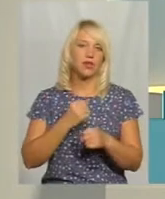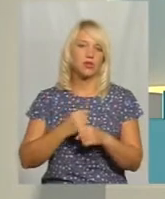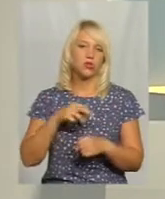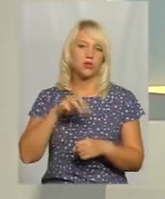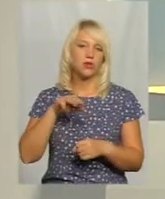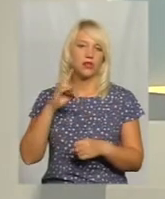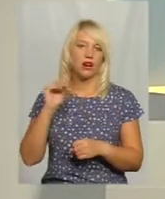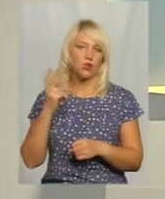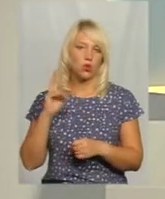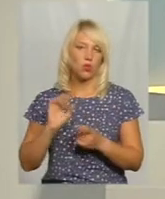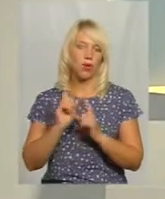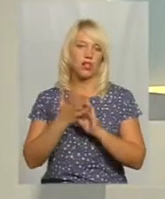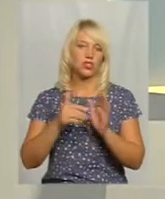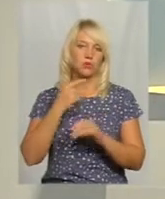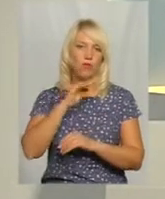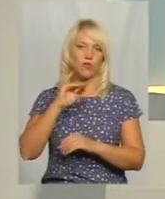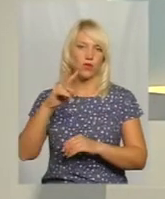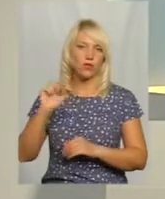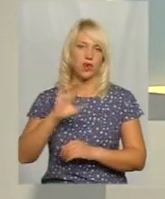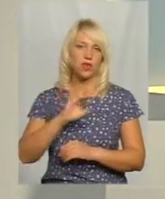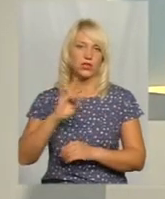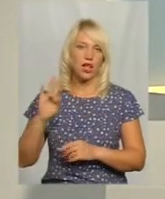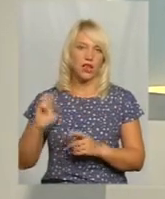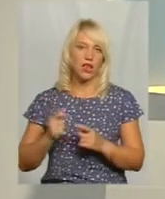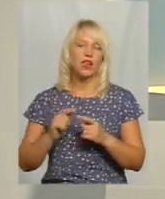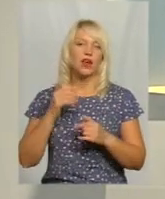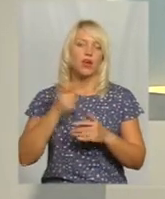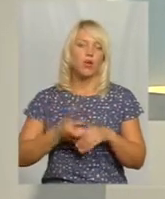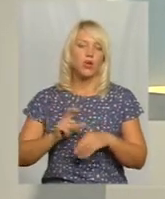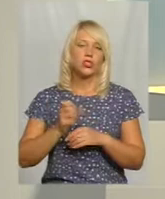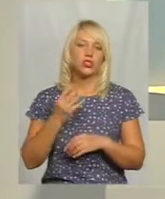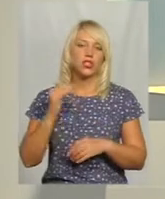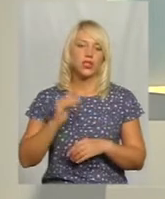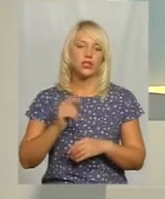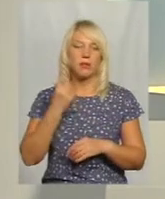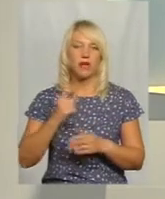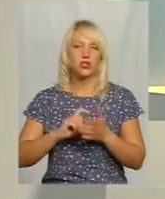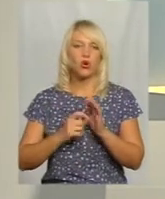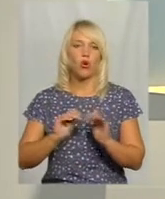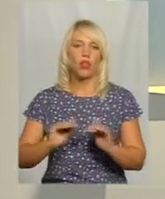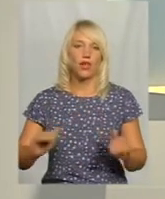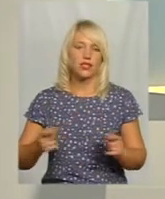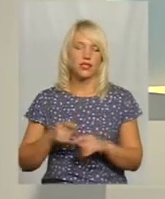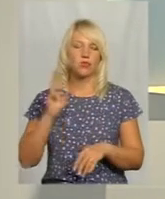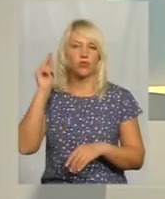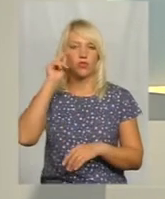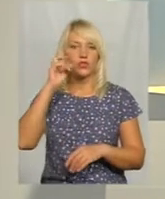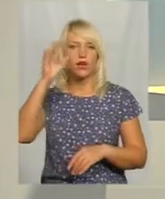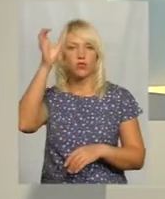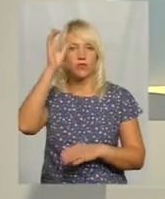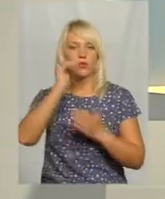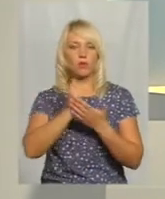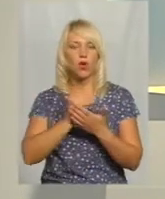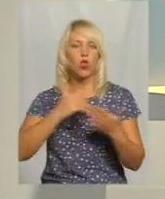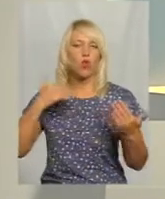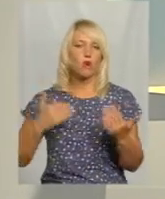Мітрашко, перекладає на жестову мову Оксана Фіновська. Понад 14 тисяч першокласників вчитиметься за освітньою програмою